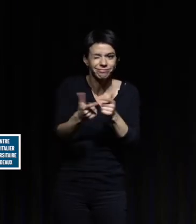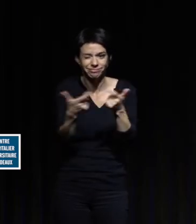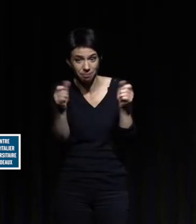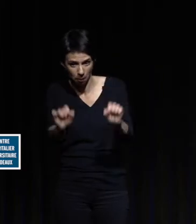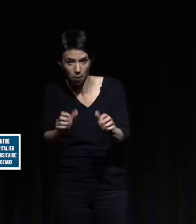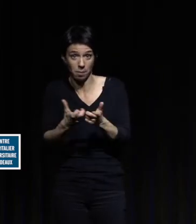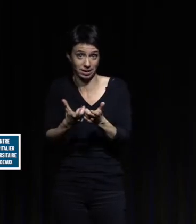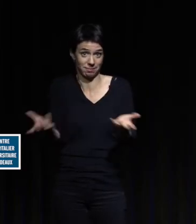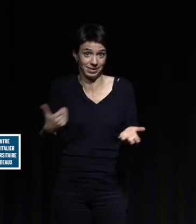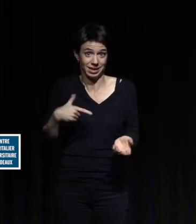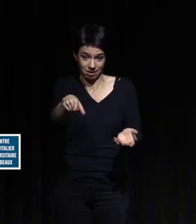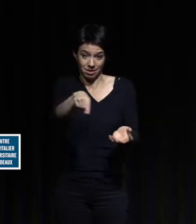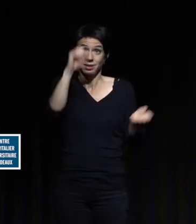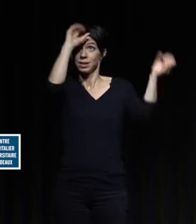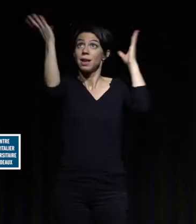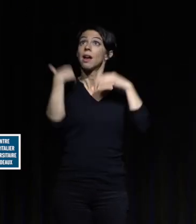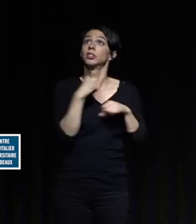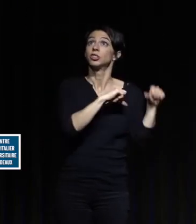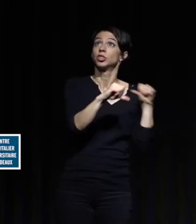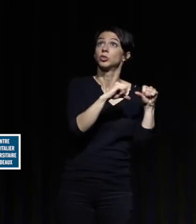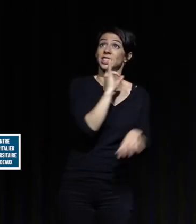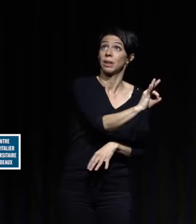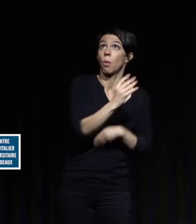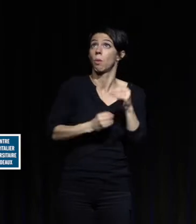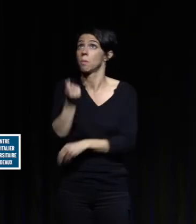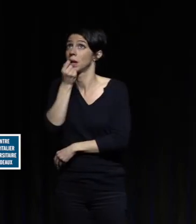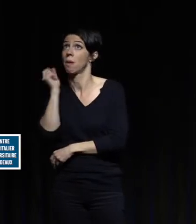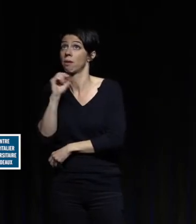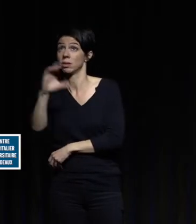toujours chirurgie et c'est pas jamais chirurgie. Et donc,